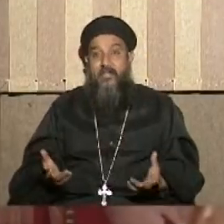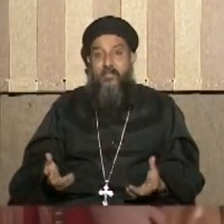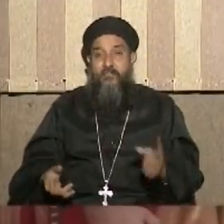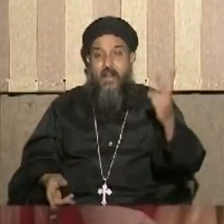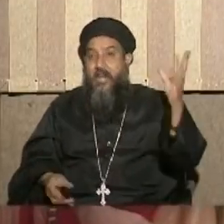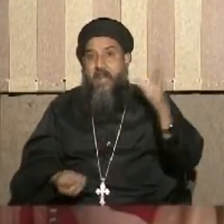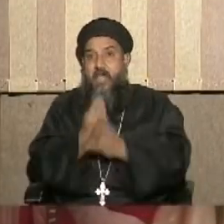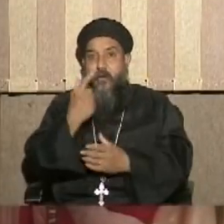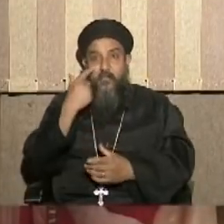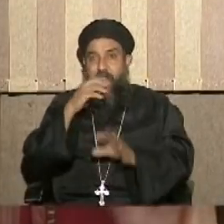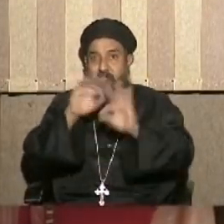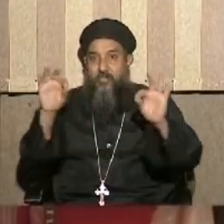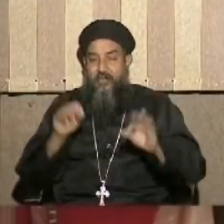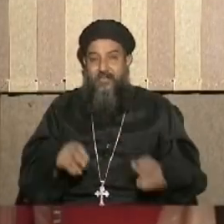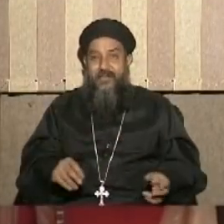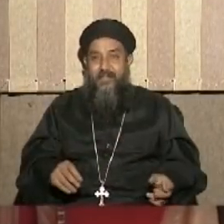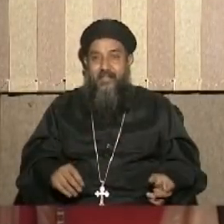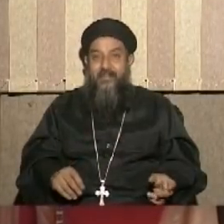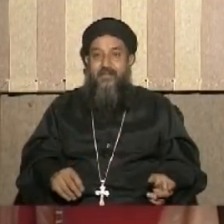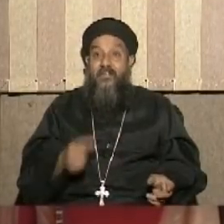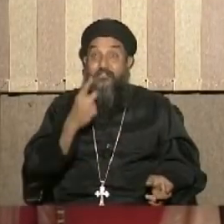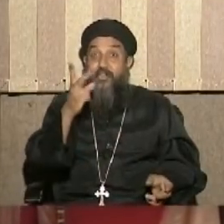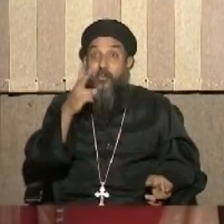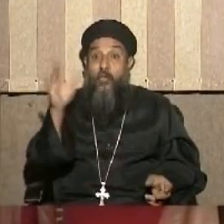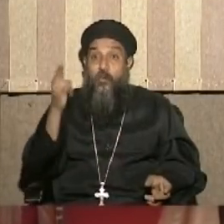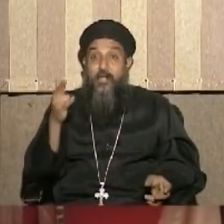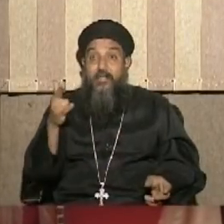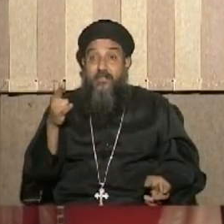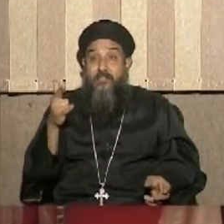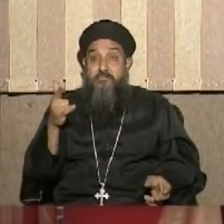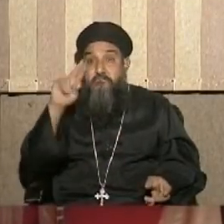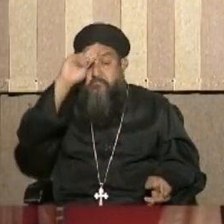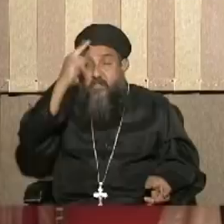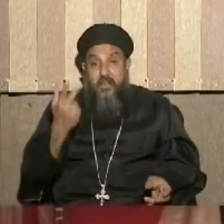يا مولاي لا اله. هم مين دول اللي اتوه؟ ماكسيموس ودوماديوس.